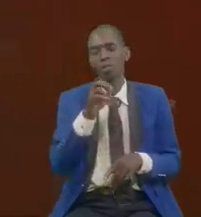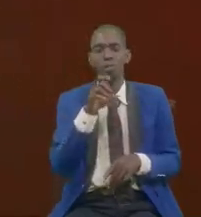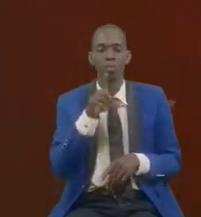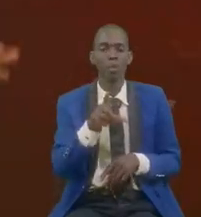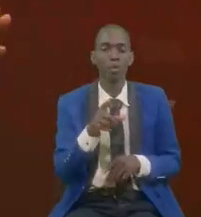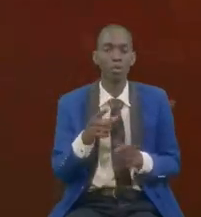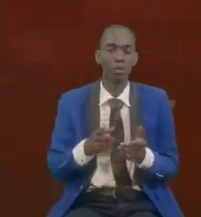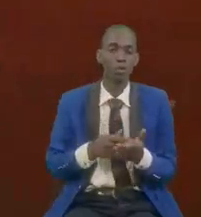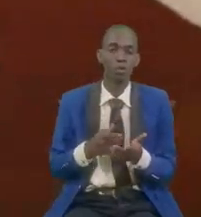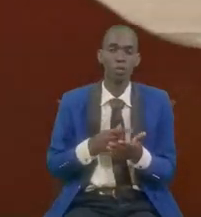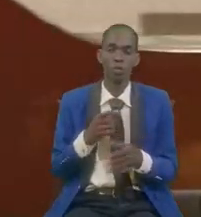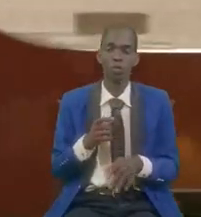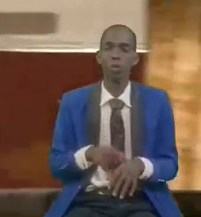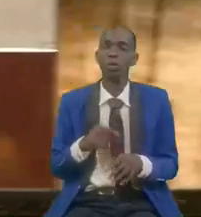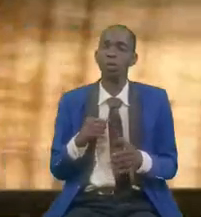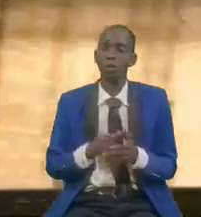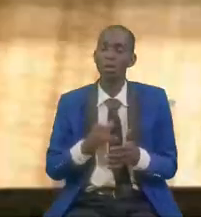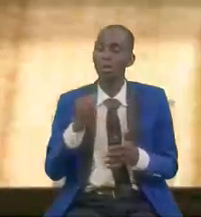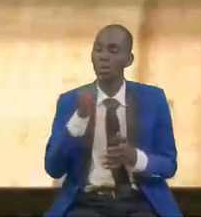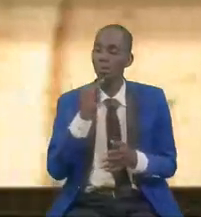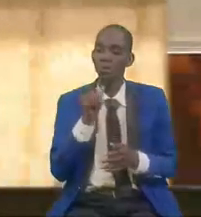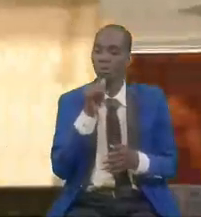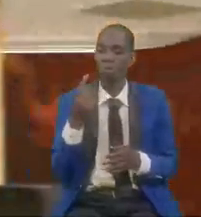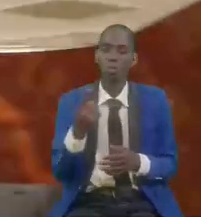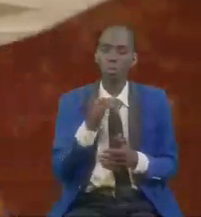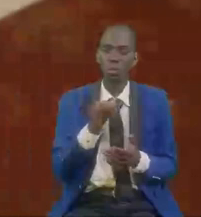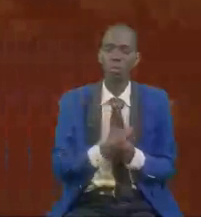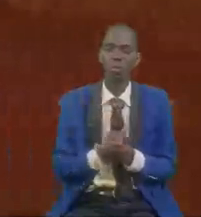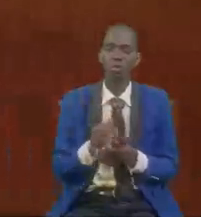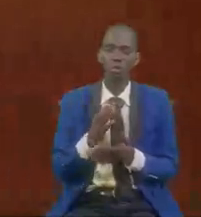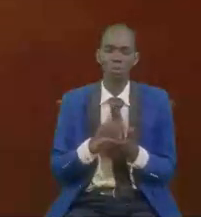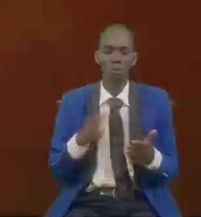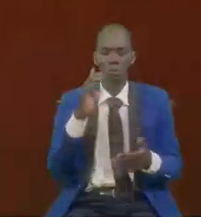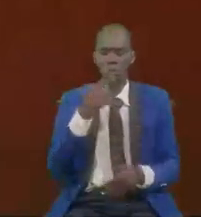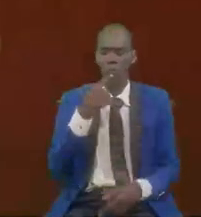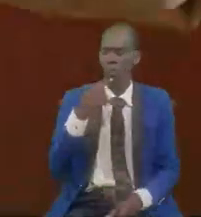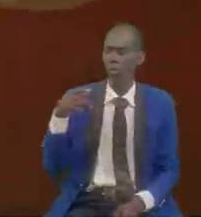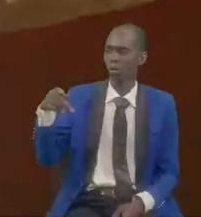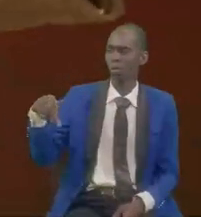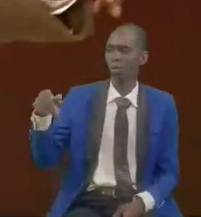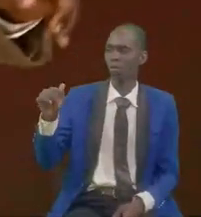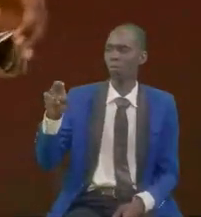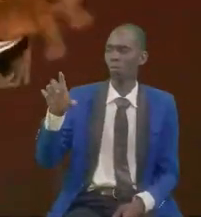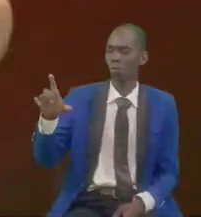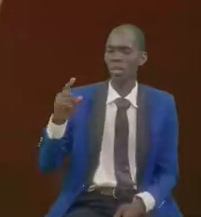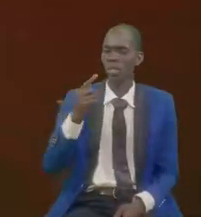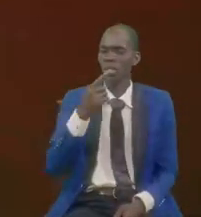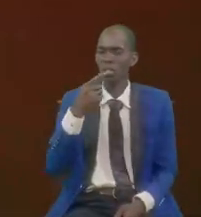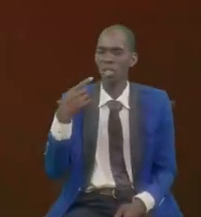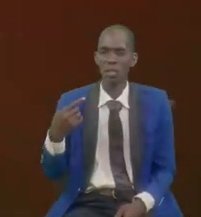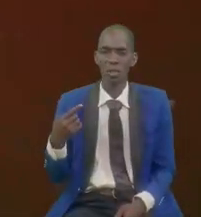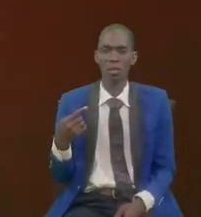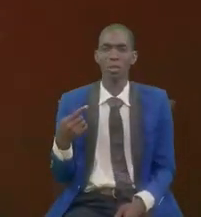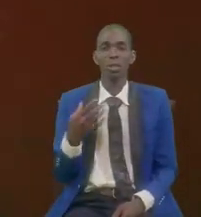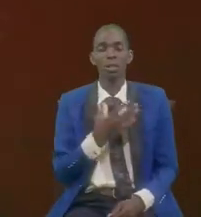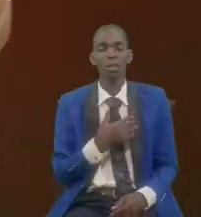Parfois, ils vont au-delà de cela pour dire que Paul a dit, et puis ils